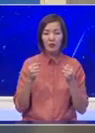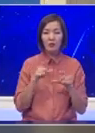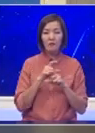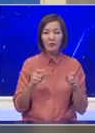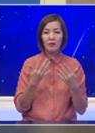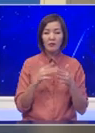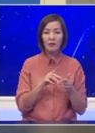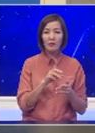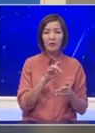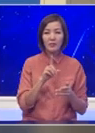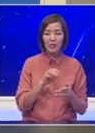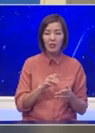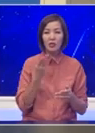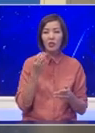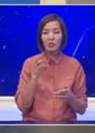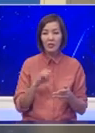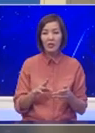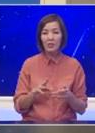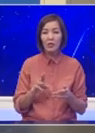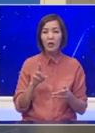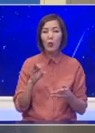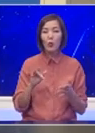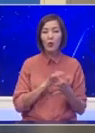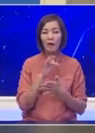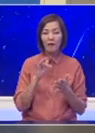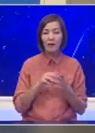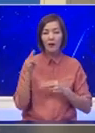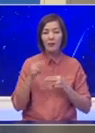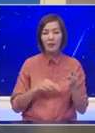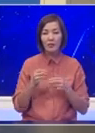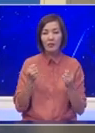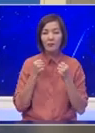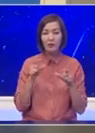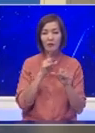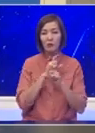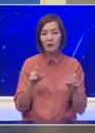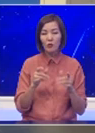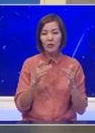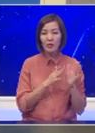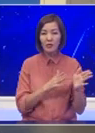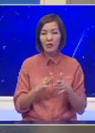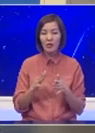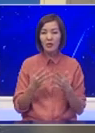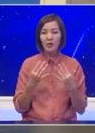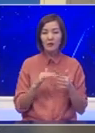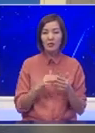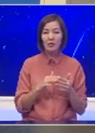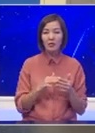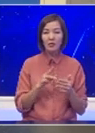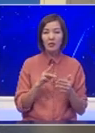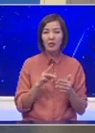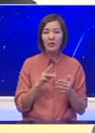селах Заричный, Шенгельде, вблизи города Кунаева, а также по строительству спортивной школы-интерната в селе Шамалган Карасайского